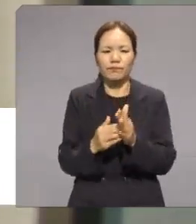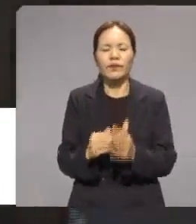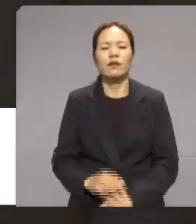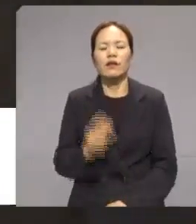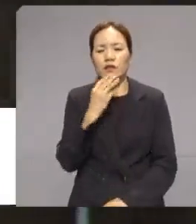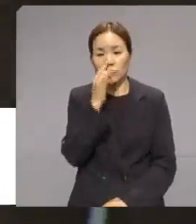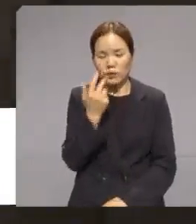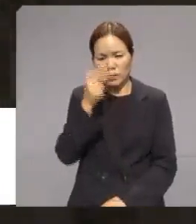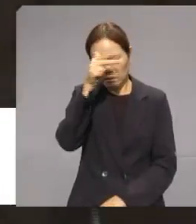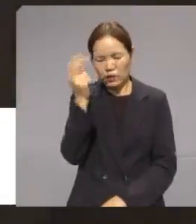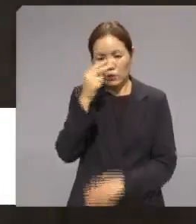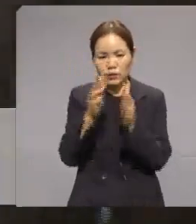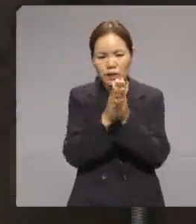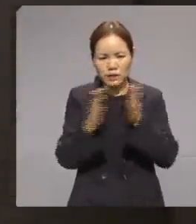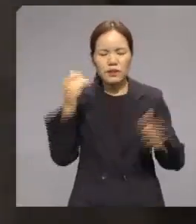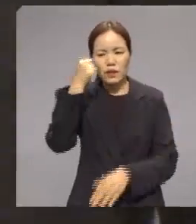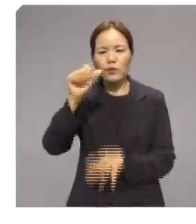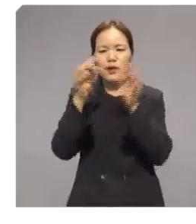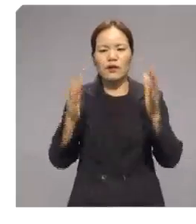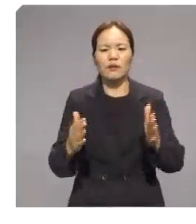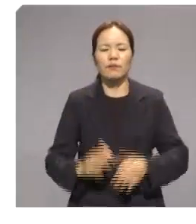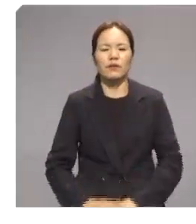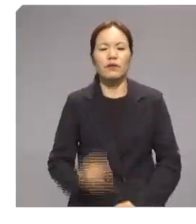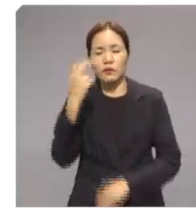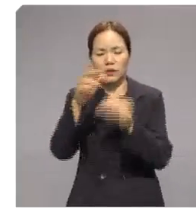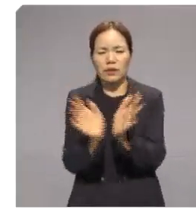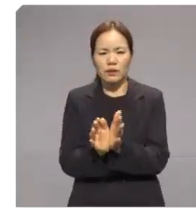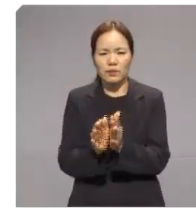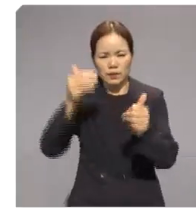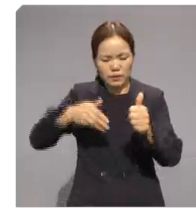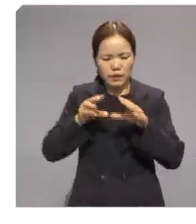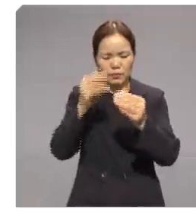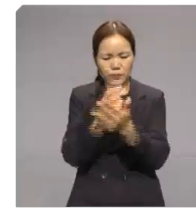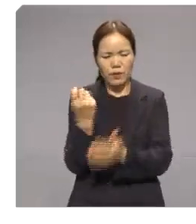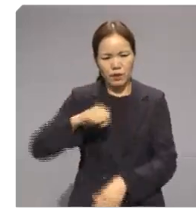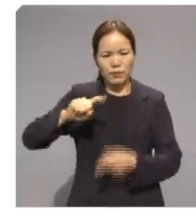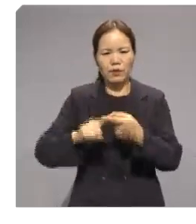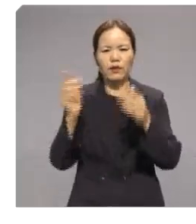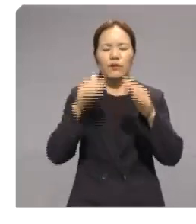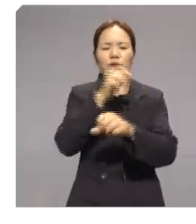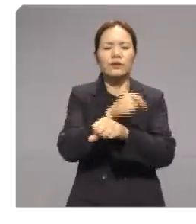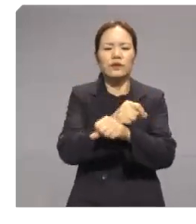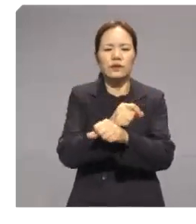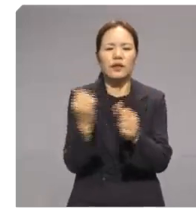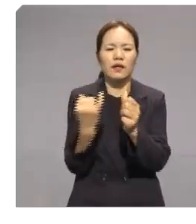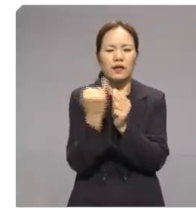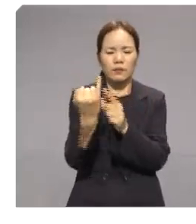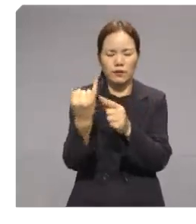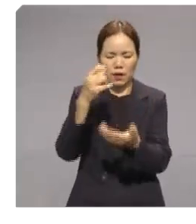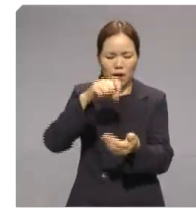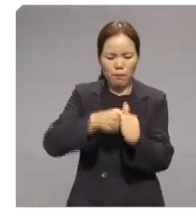꾸리고 본격 수사에 착수한 지 5개월 만입니다. 수사팀은 청탁금지법 위반에 대해 공직자 배우자에 대한 처벌 규정이